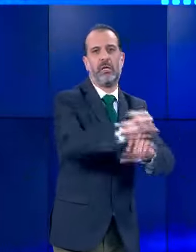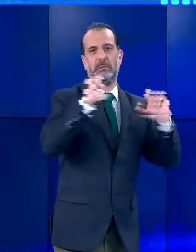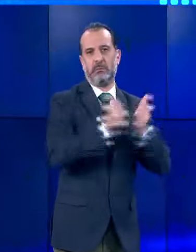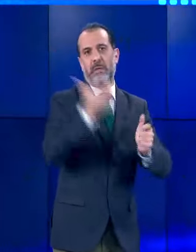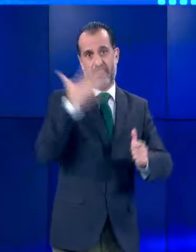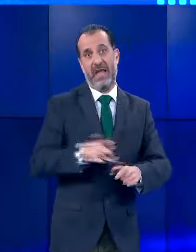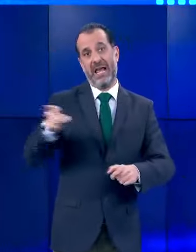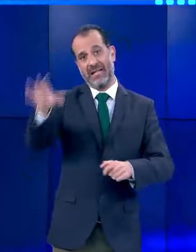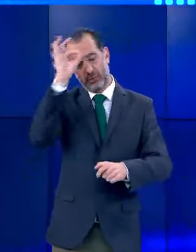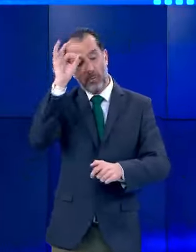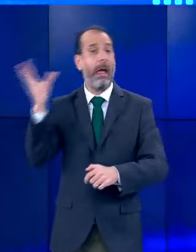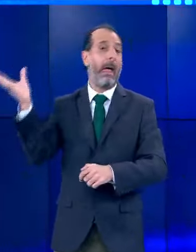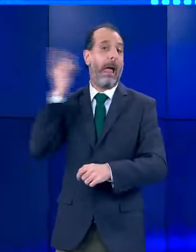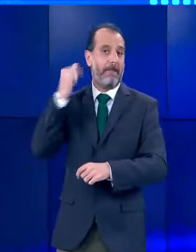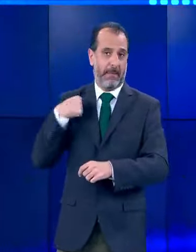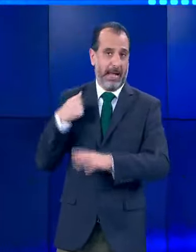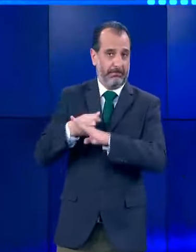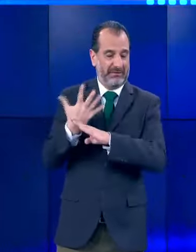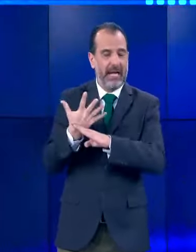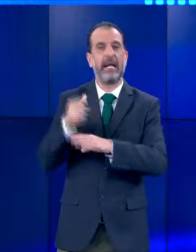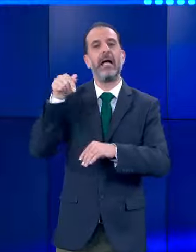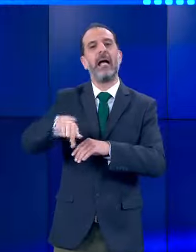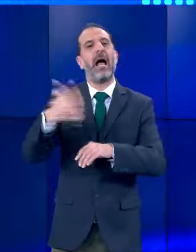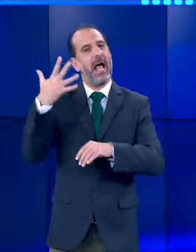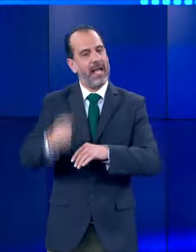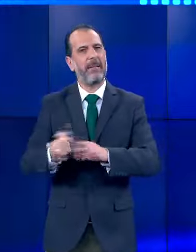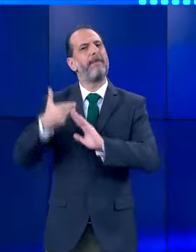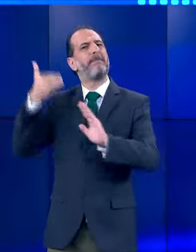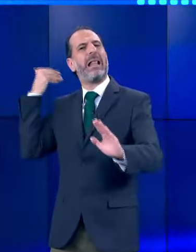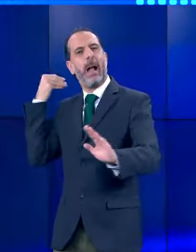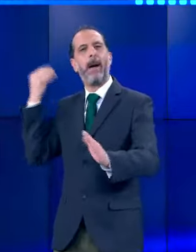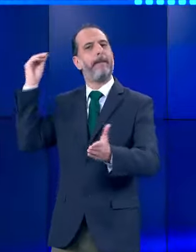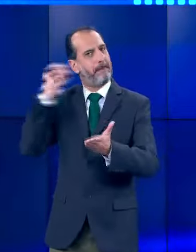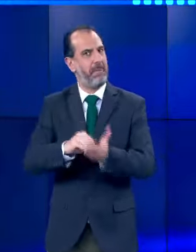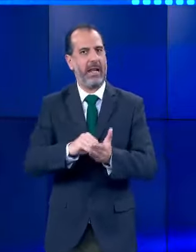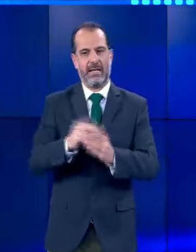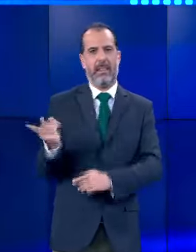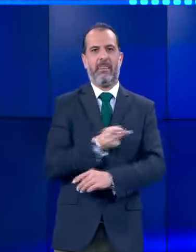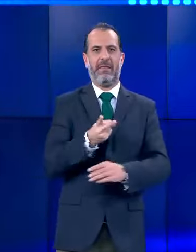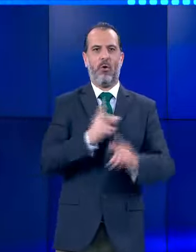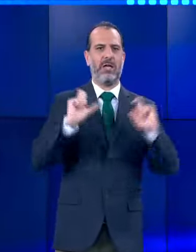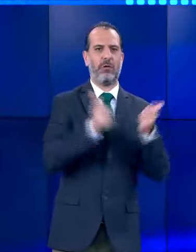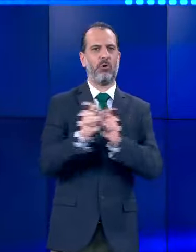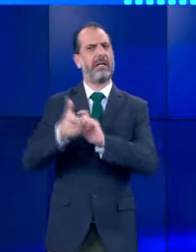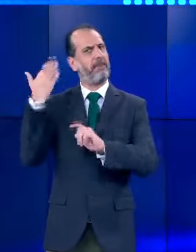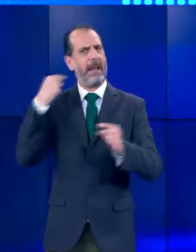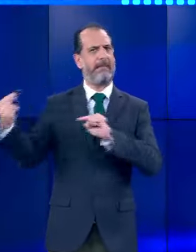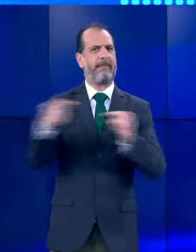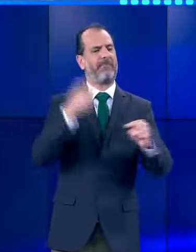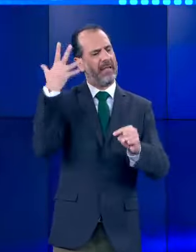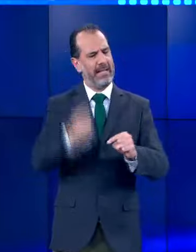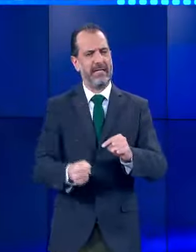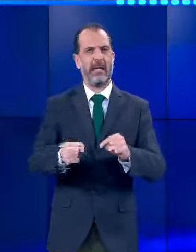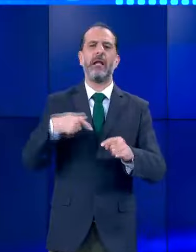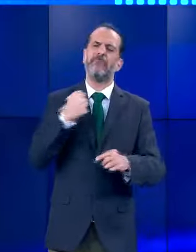ενώ πληροφορίες του Στάρ αναφέρουν ότι έχει υπάρξει και κατά το παρελθόν συμβάν μεταξύ των δύο οικογενειών.